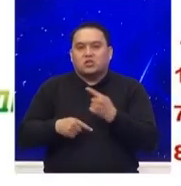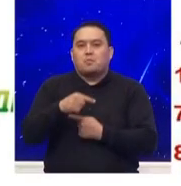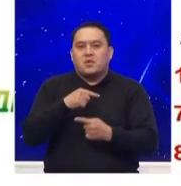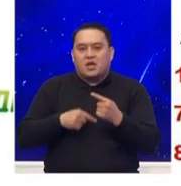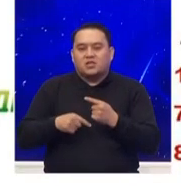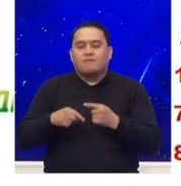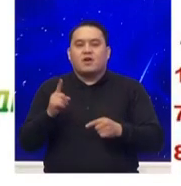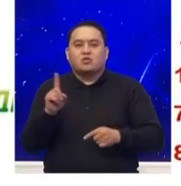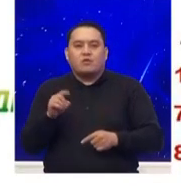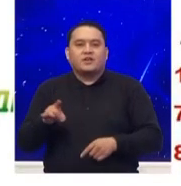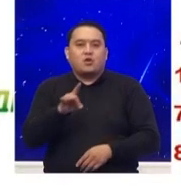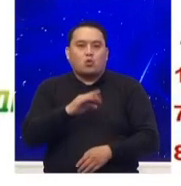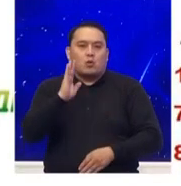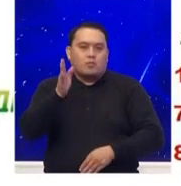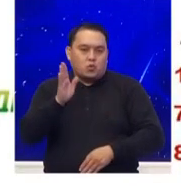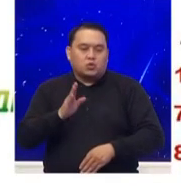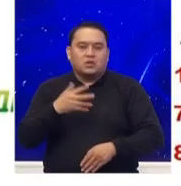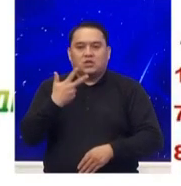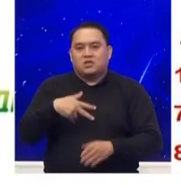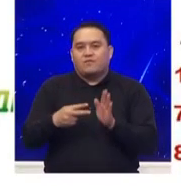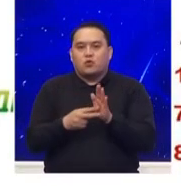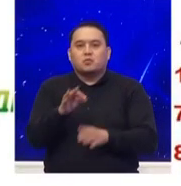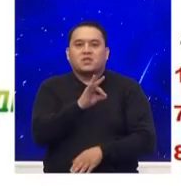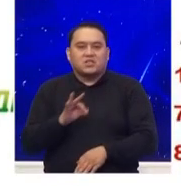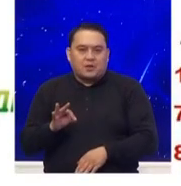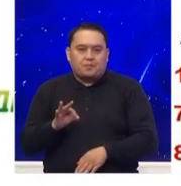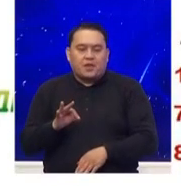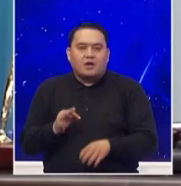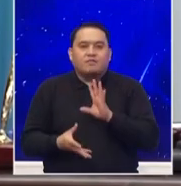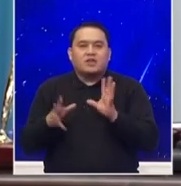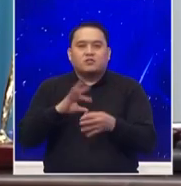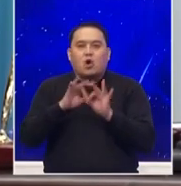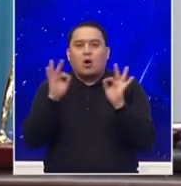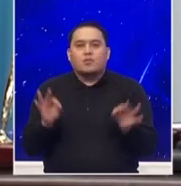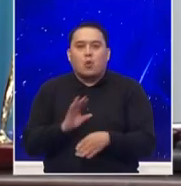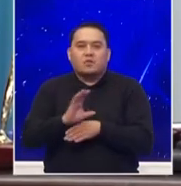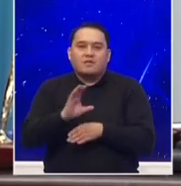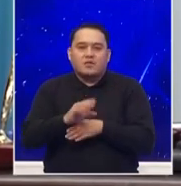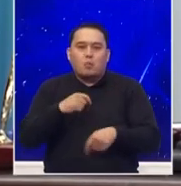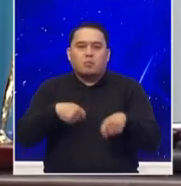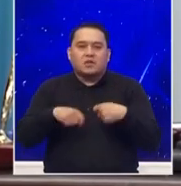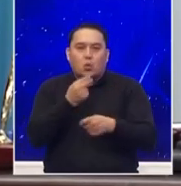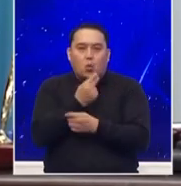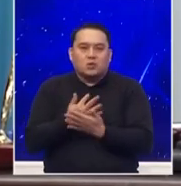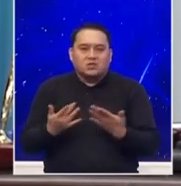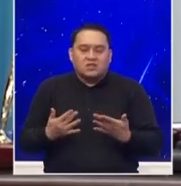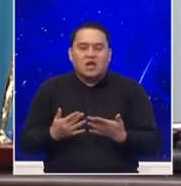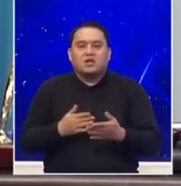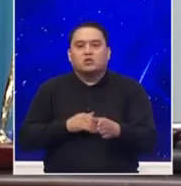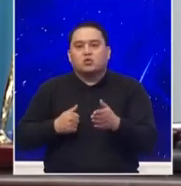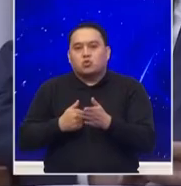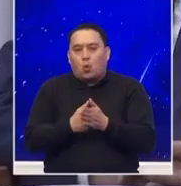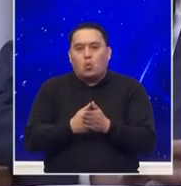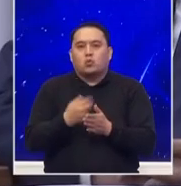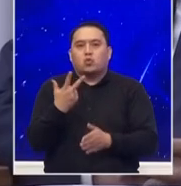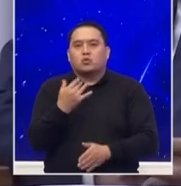среднего предпринимательства в регионе составит 38%. В результате объем выпуска продукции и услуг субъектов МСБ достигнет